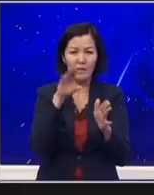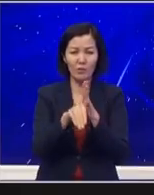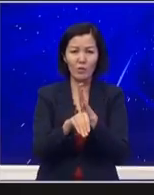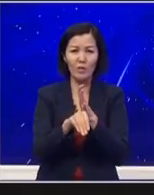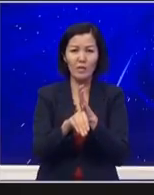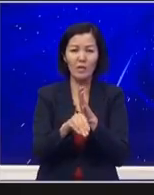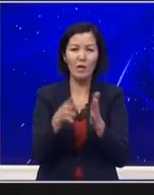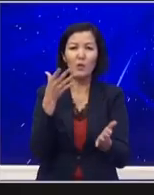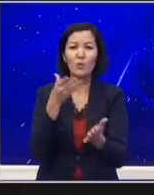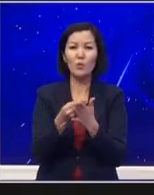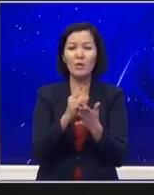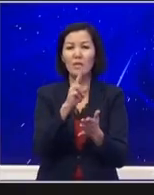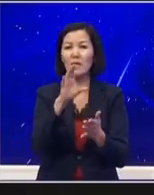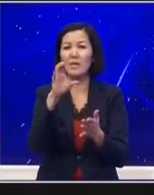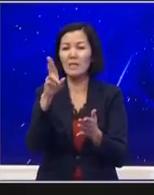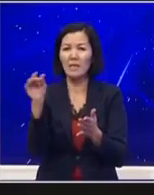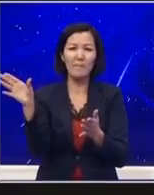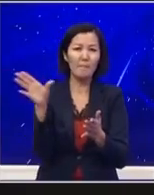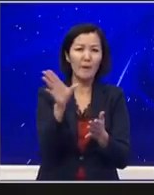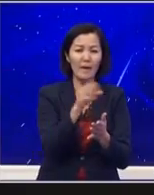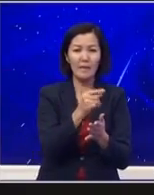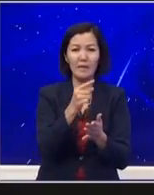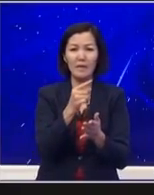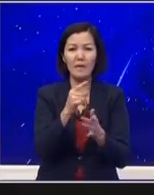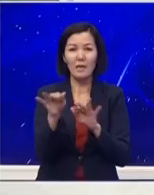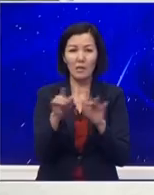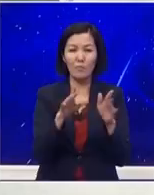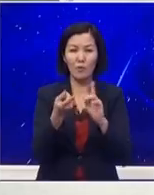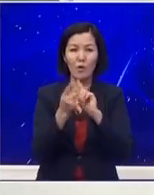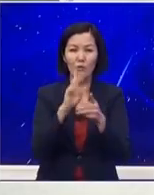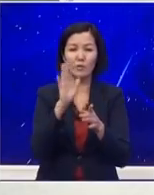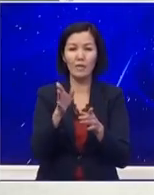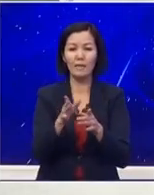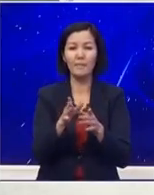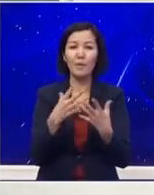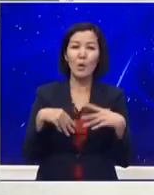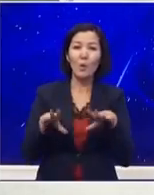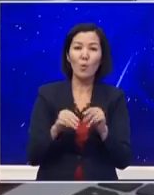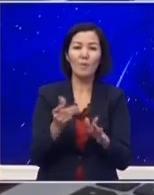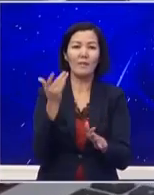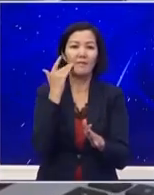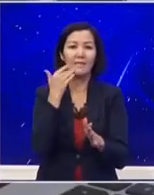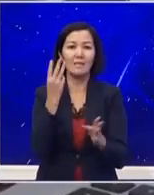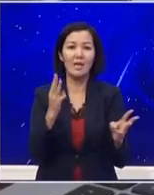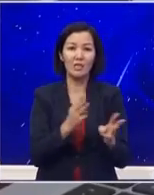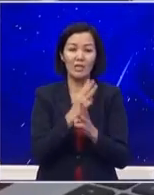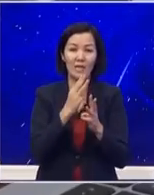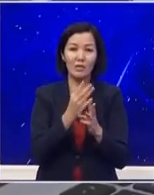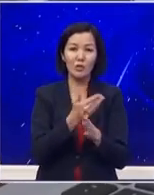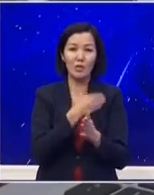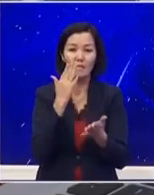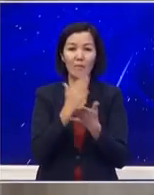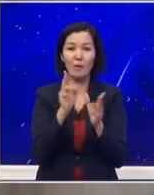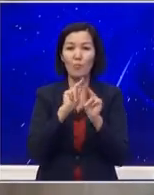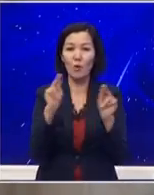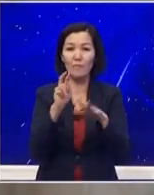жаңа кеска, неше түрлі төлемдердің барлығы компьютер болады. Қоғамда қашанда сұранысқа ие мамандықтар бар. Олар әрине мұғалімдер